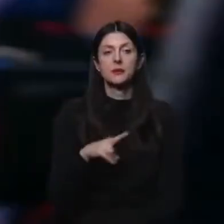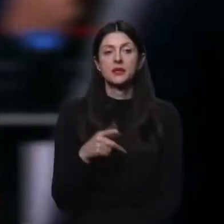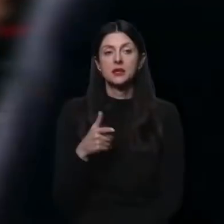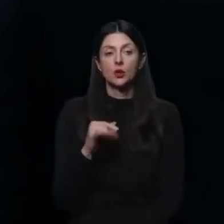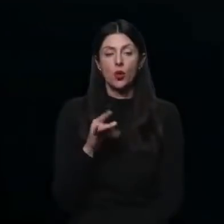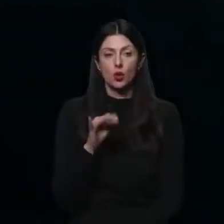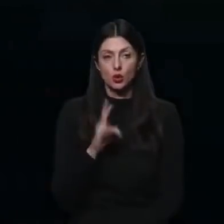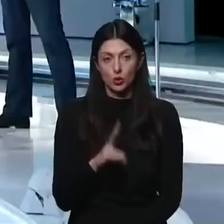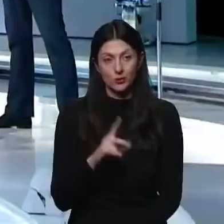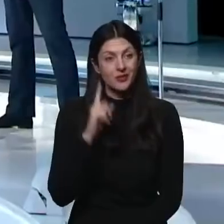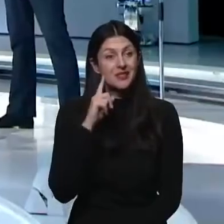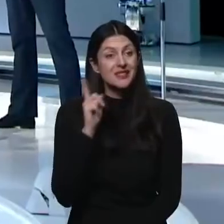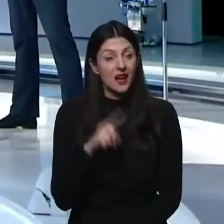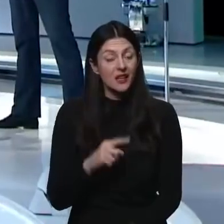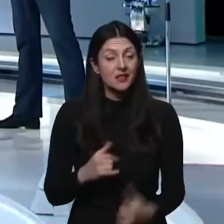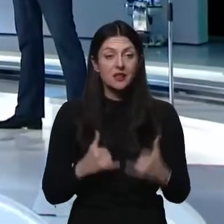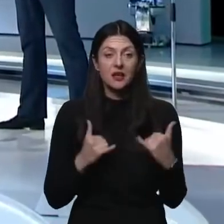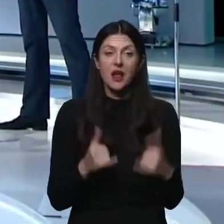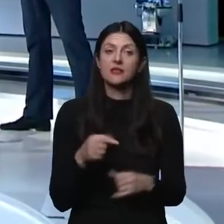Знаете, для того, чтобы